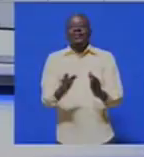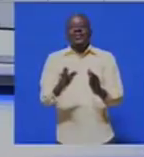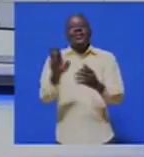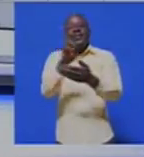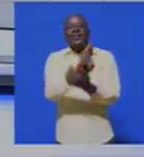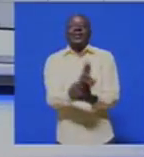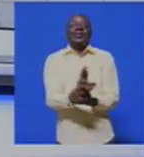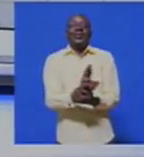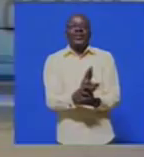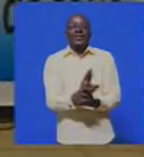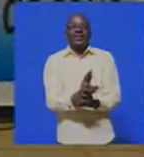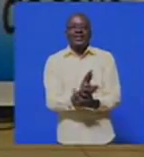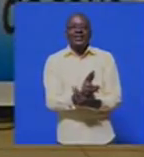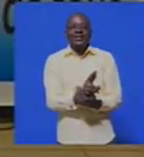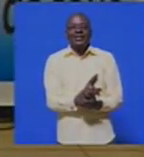et Vincent Tchendrebigo.